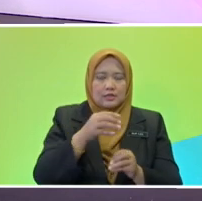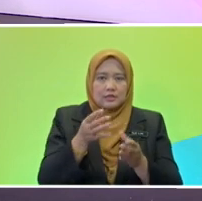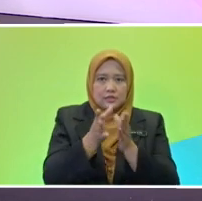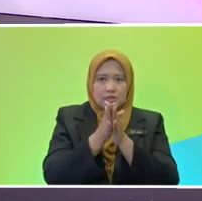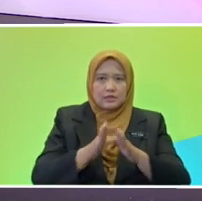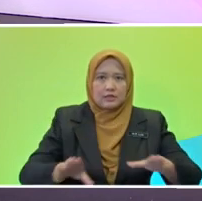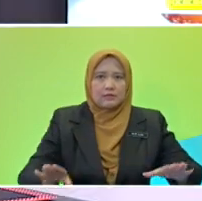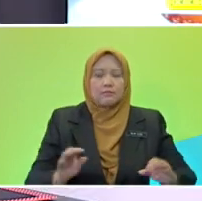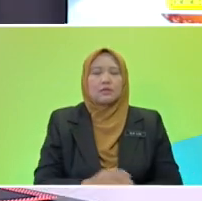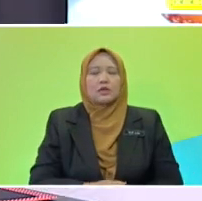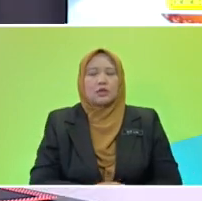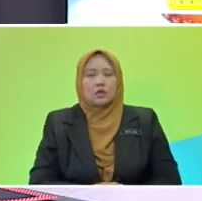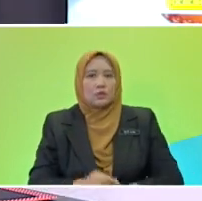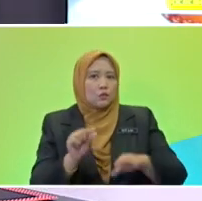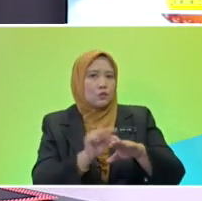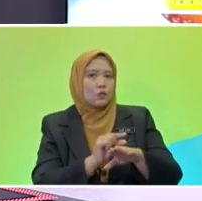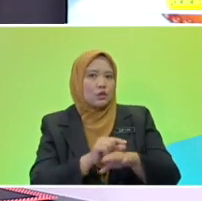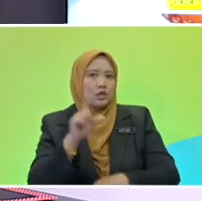jalannya adalah